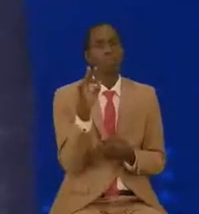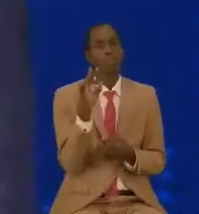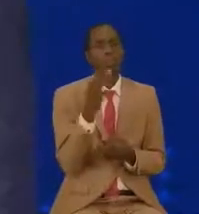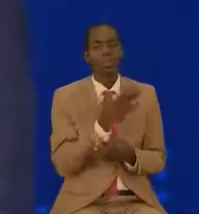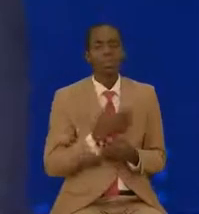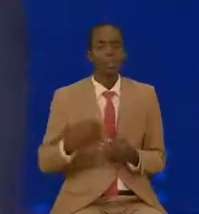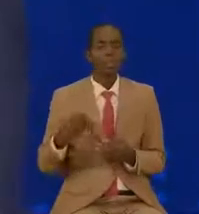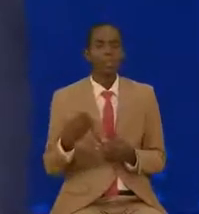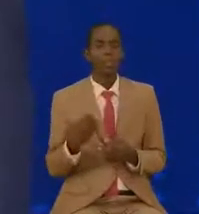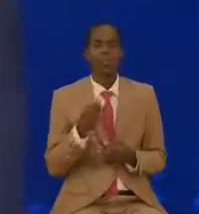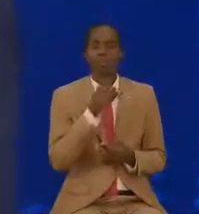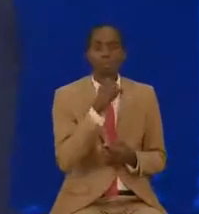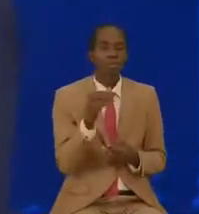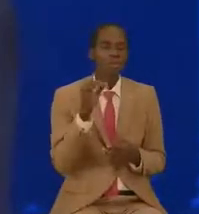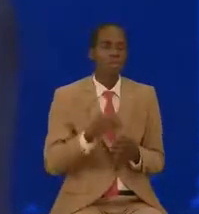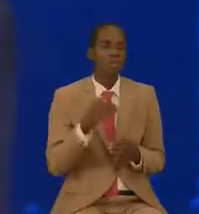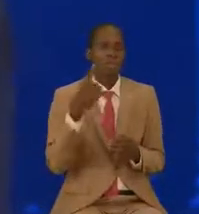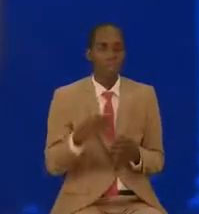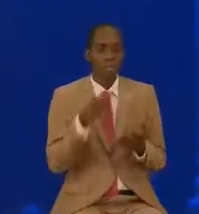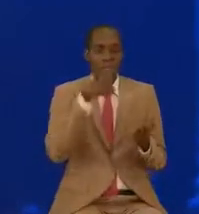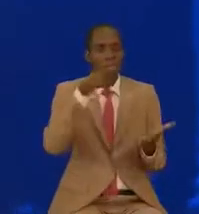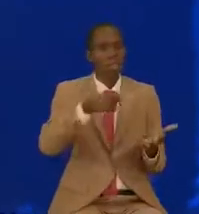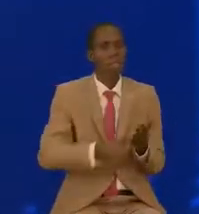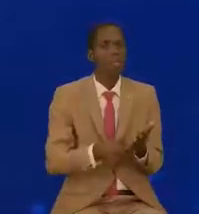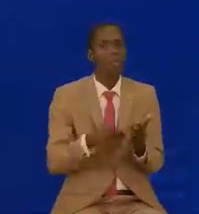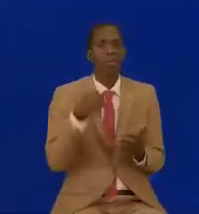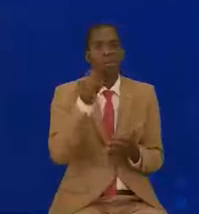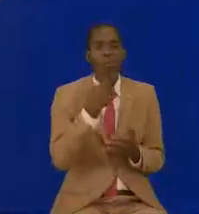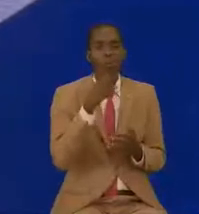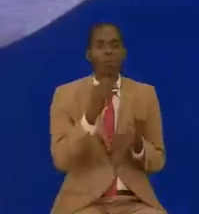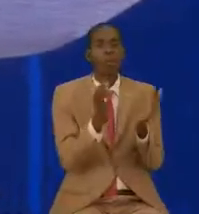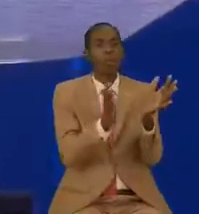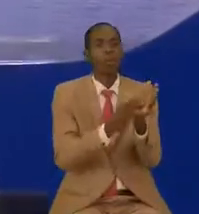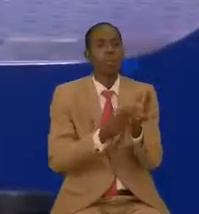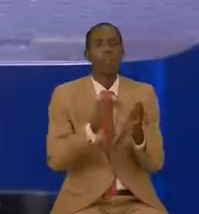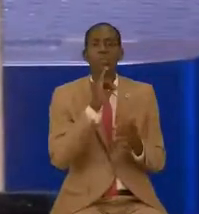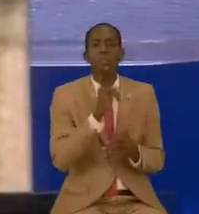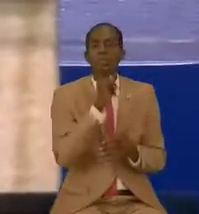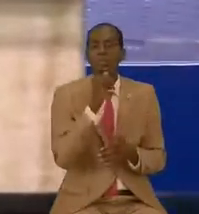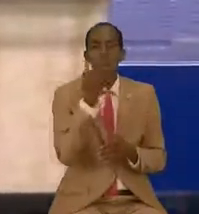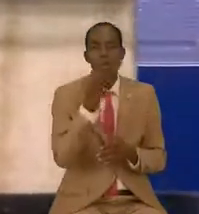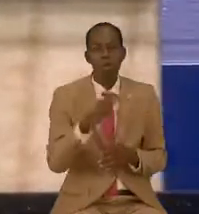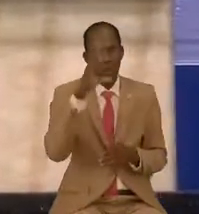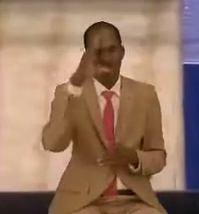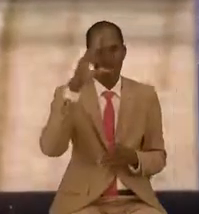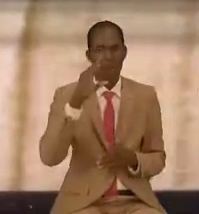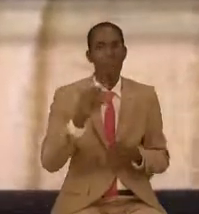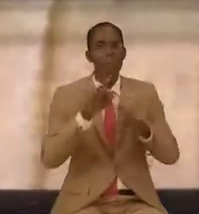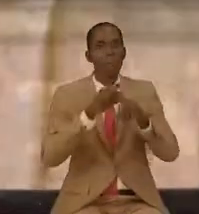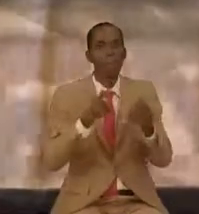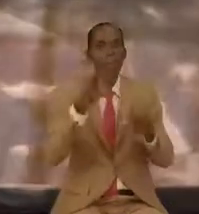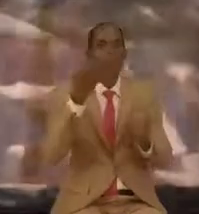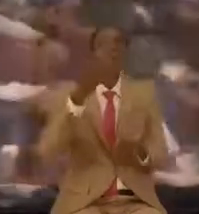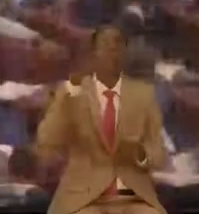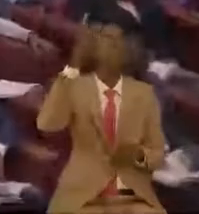selon l'esprit, et non selon la lettre. La louange de ce juif ne vient